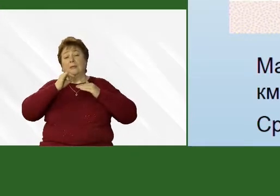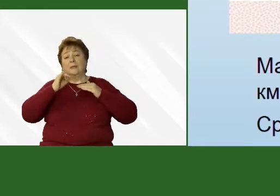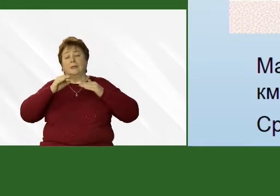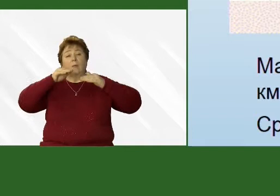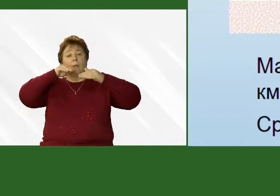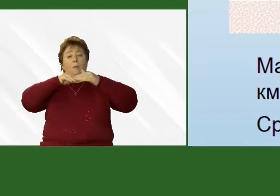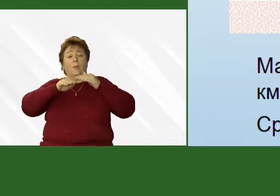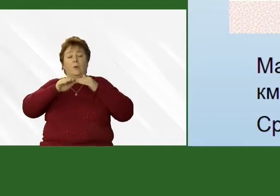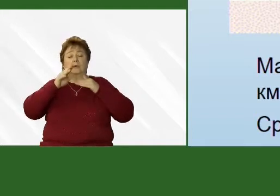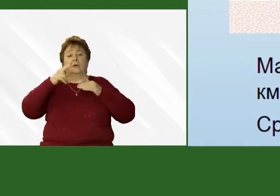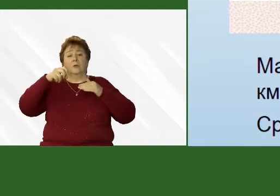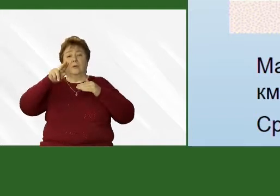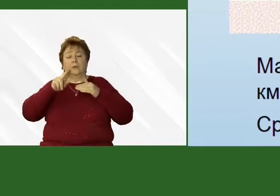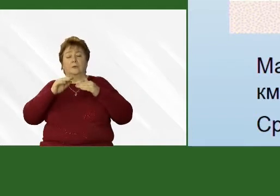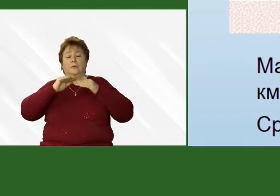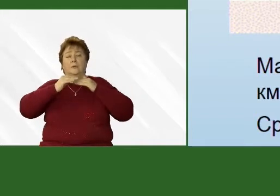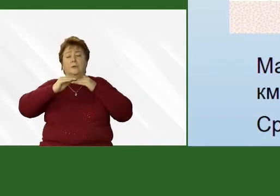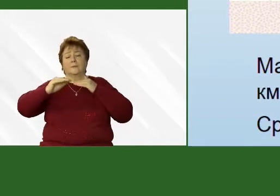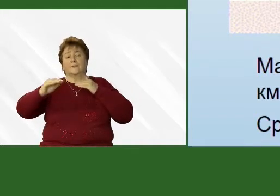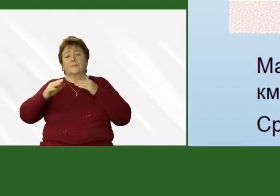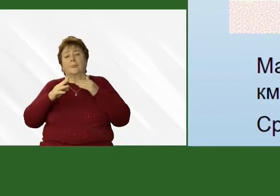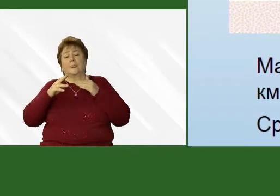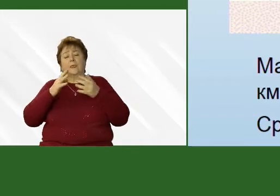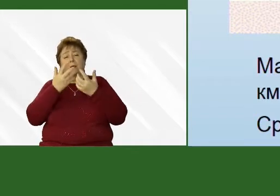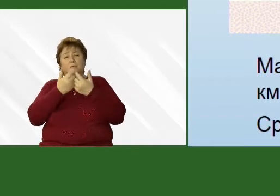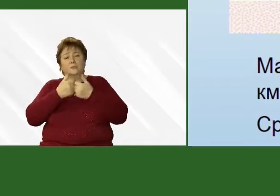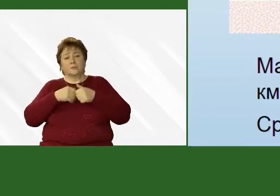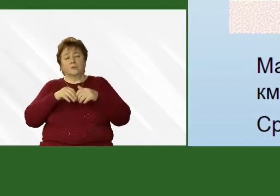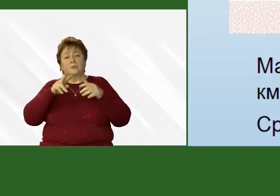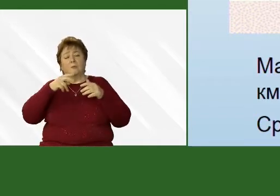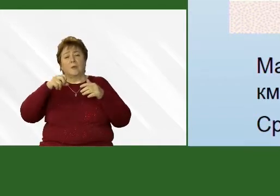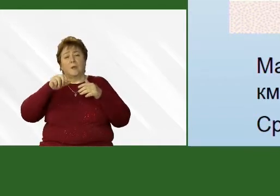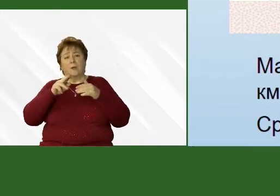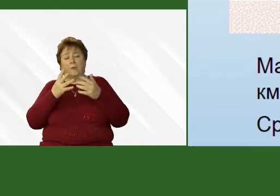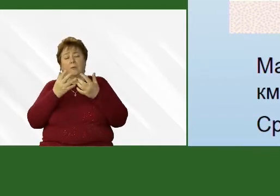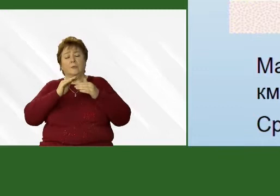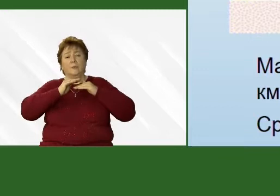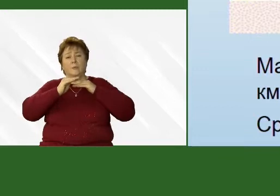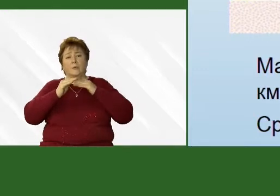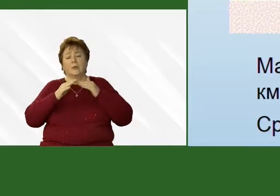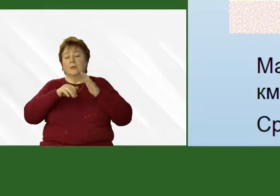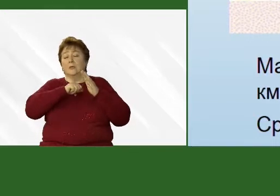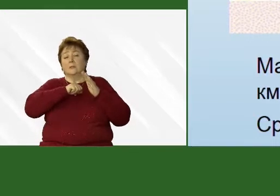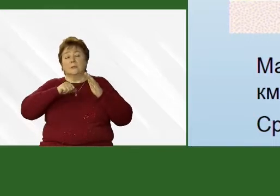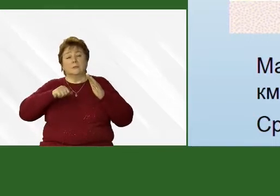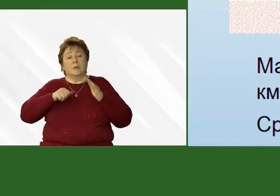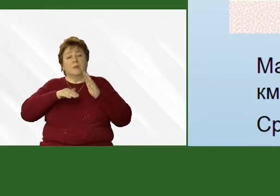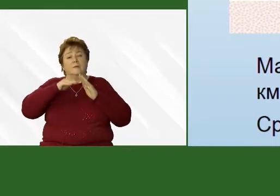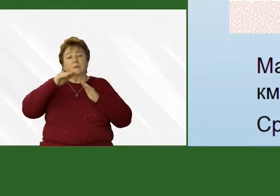подледный рельеф. По высоте, с учетом ледникового покрова, Антарктида – самый высокий